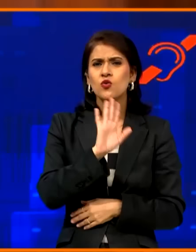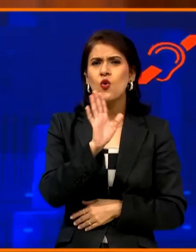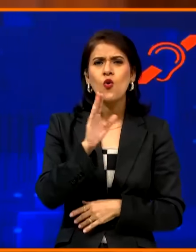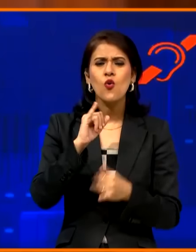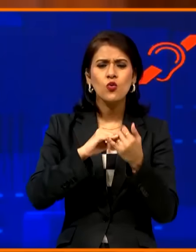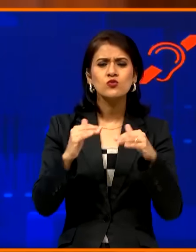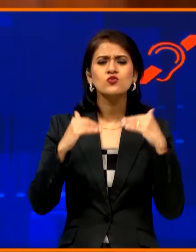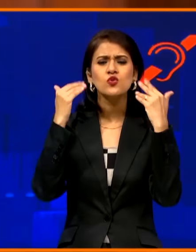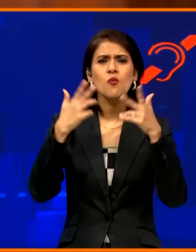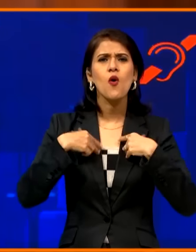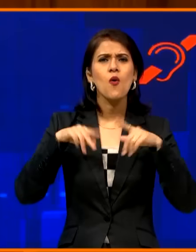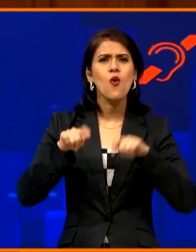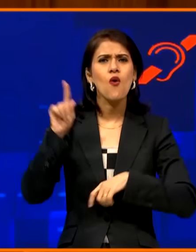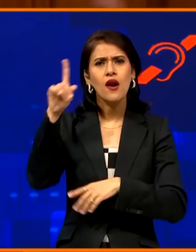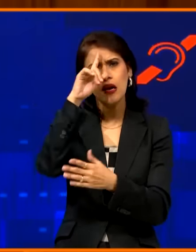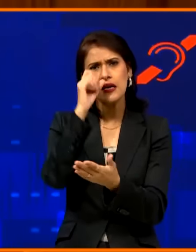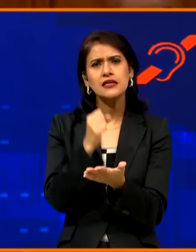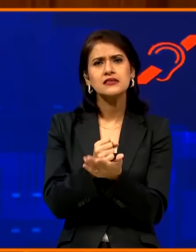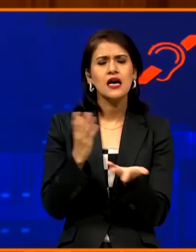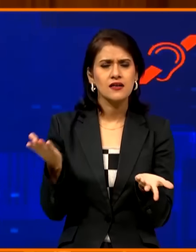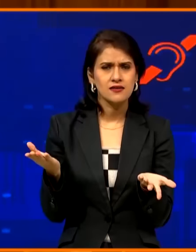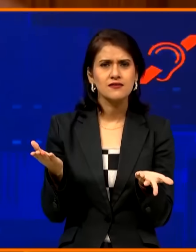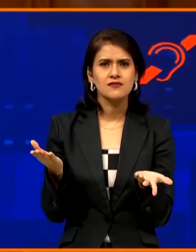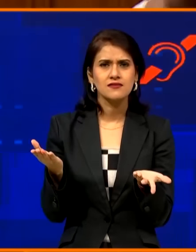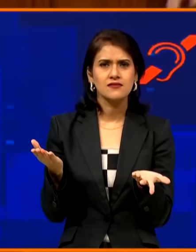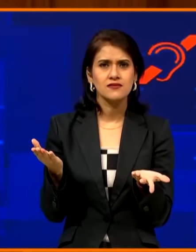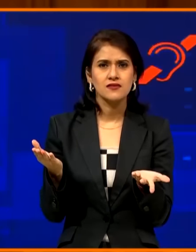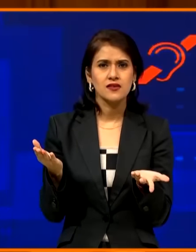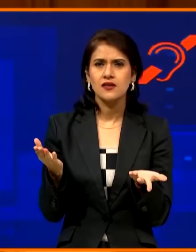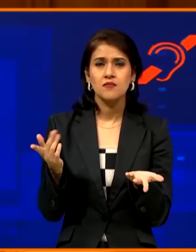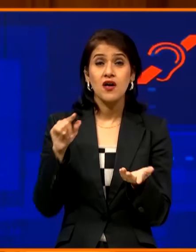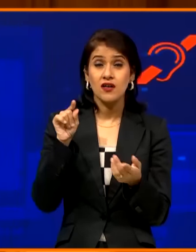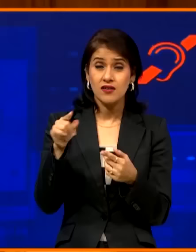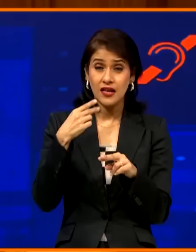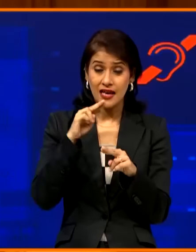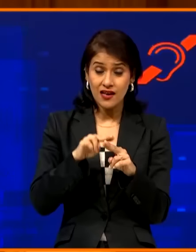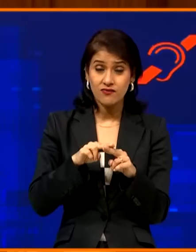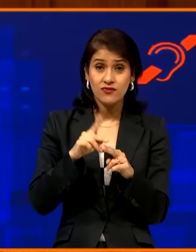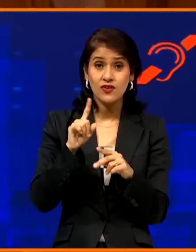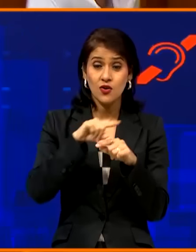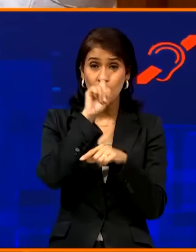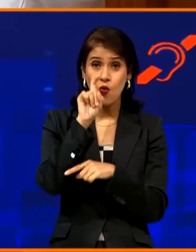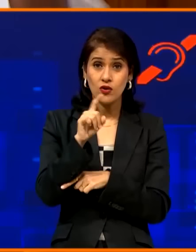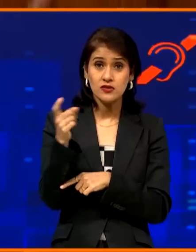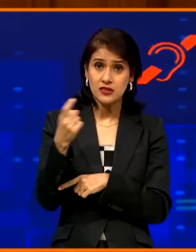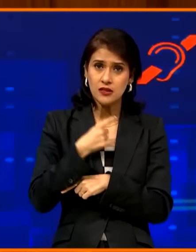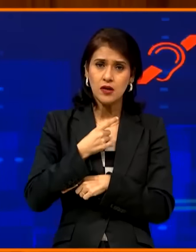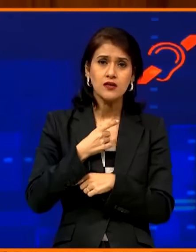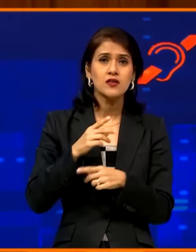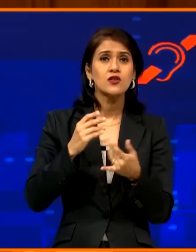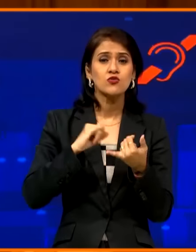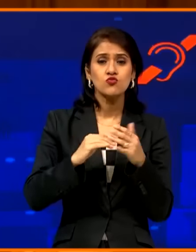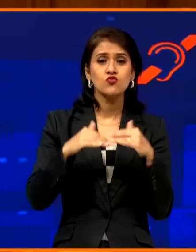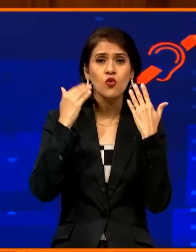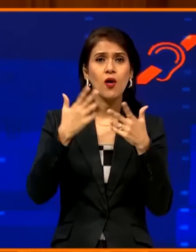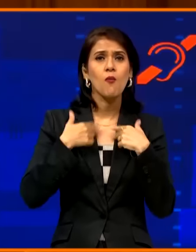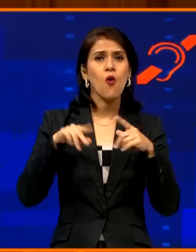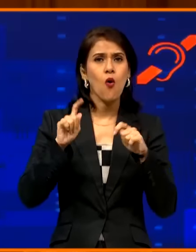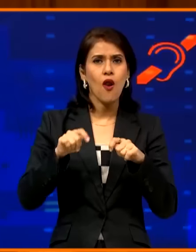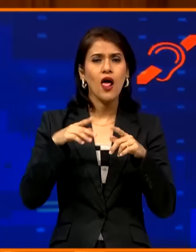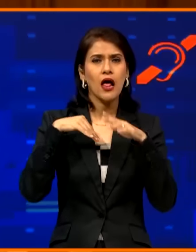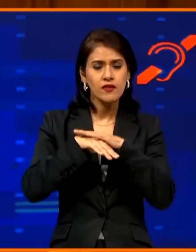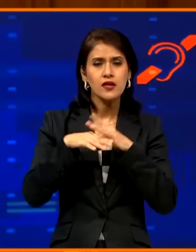इसमें ऊपर नीचे की कोई बात ठीक है वो फैसला भी कैसे आया है किस तरह से आया इसके ऊपर पूरी बहस हो सकती है उस जजमेंट में कितनी सारी बातें उन्होंने